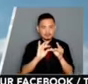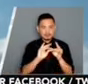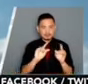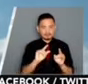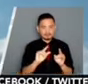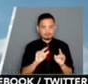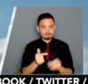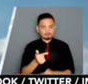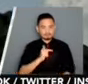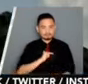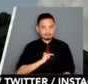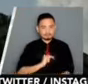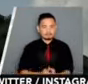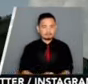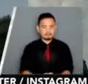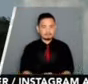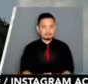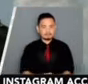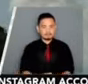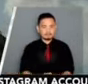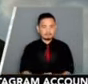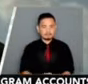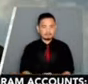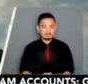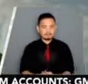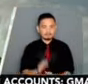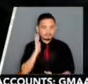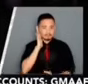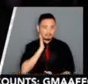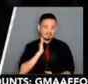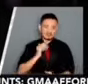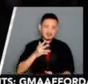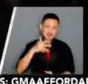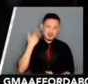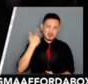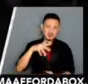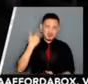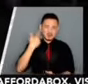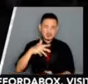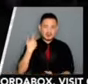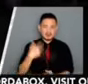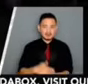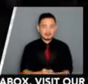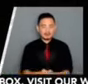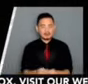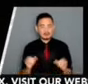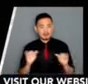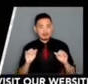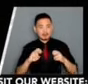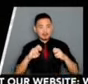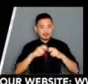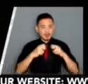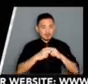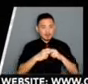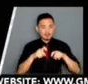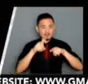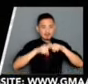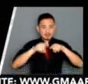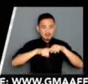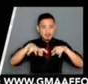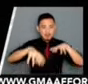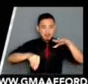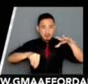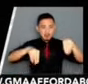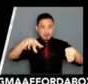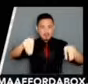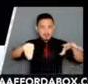balita record breaking na init na nga ang naranasan sinabayan pa ng problema ng mga brown out ang iba't ibang panig ng bansa nitong